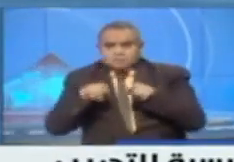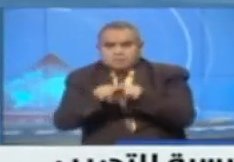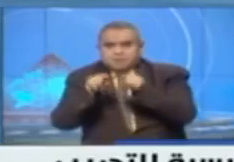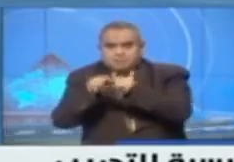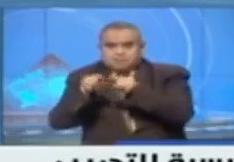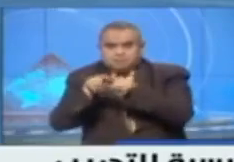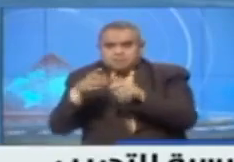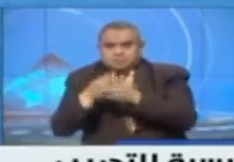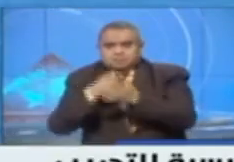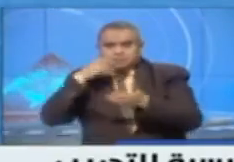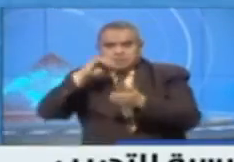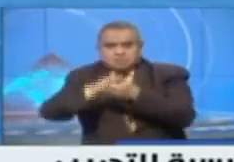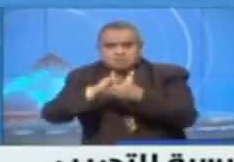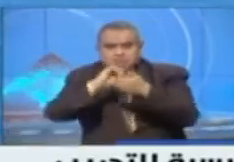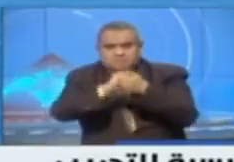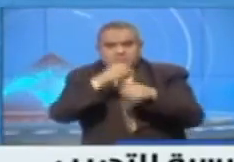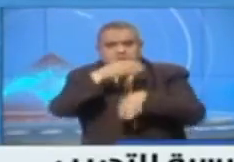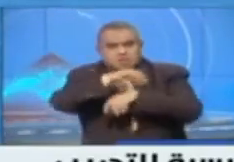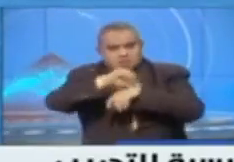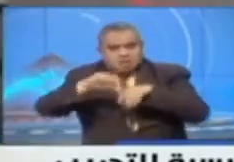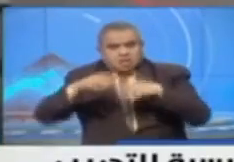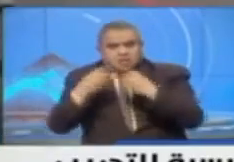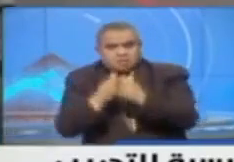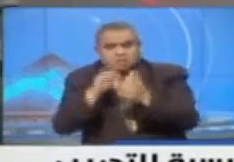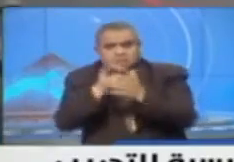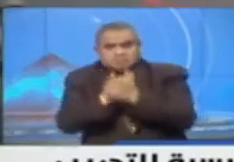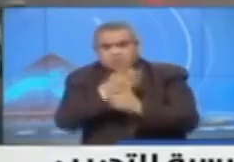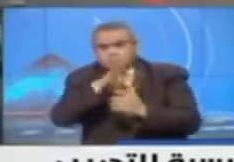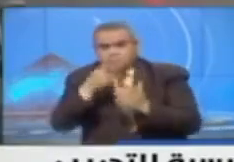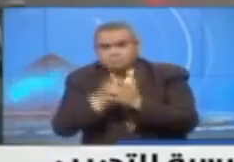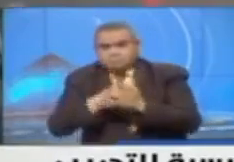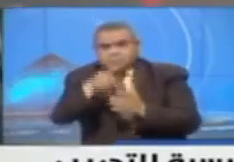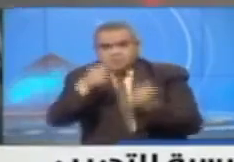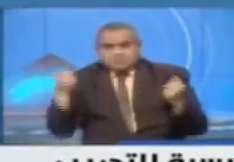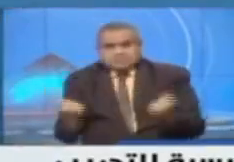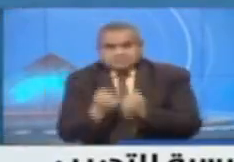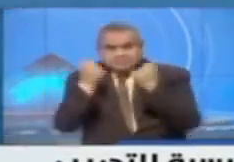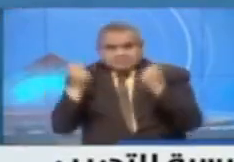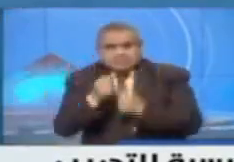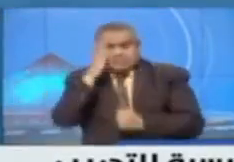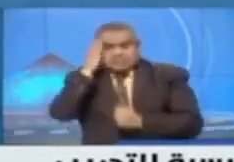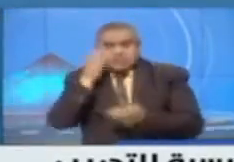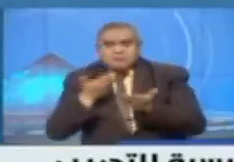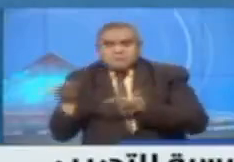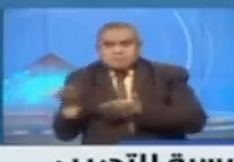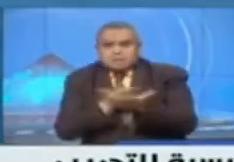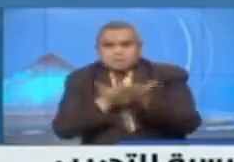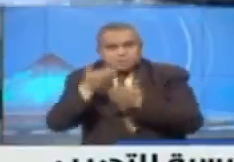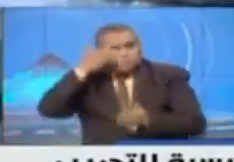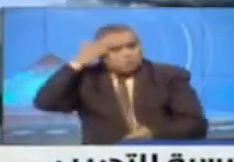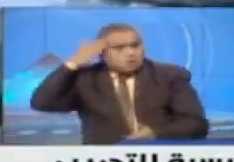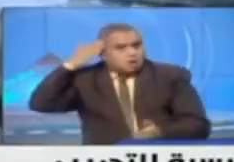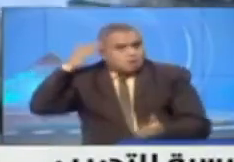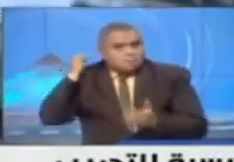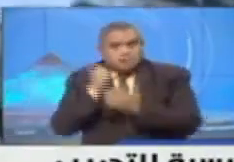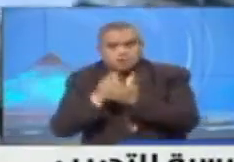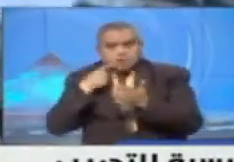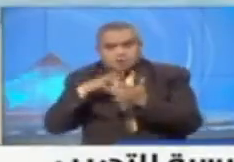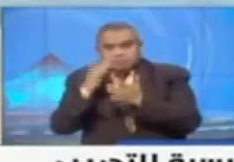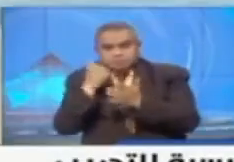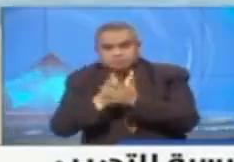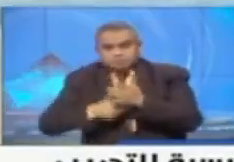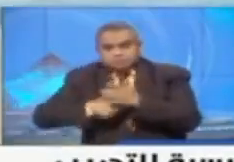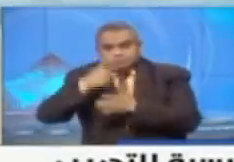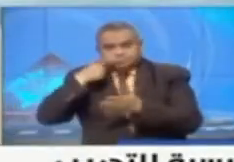مع نظرائها من الدول الشقيقة والصديقة، وأن التدريب يهدف إلى تبادل الخبرات والتعرف على أحدث